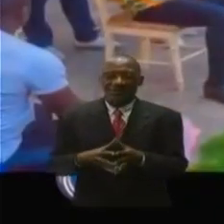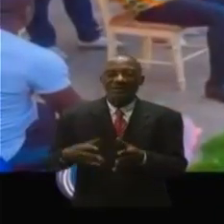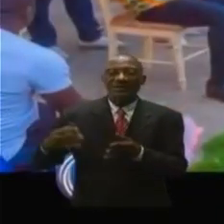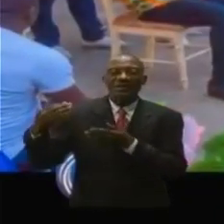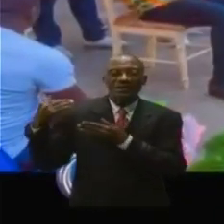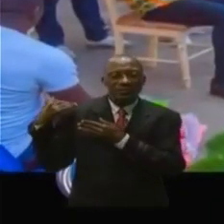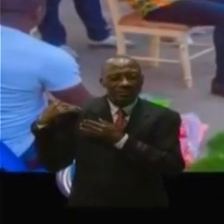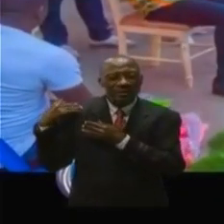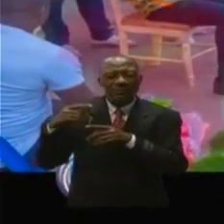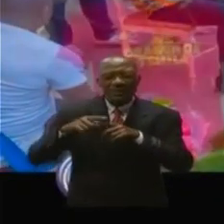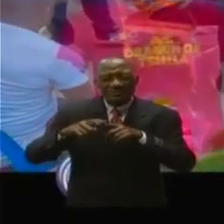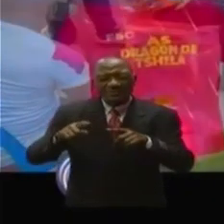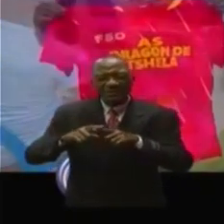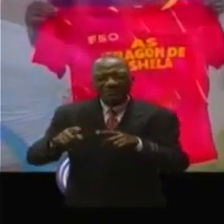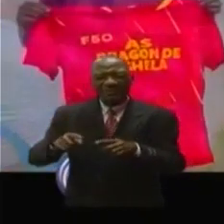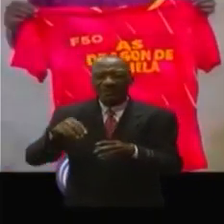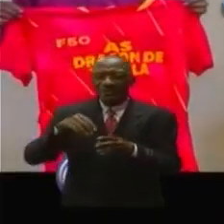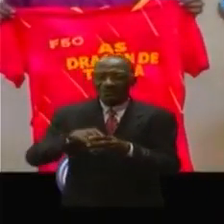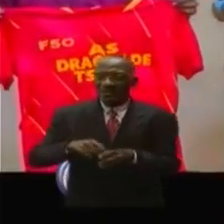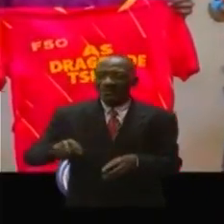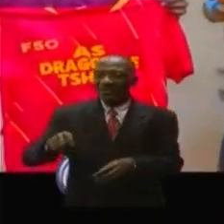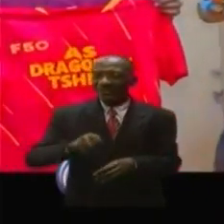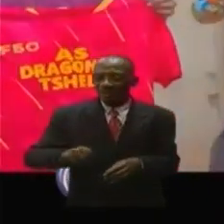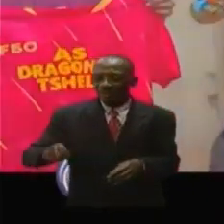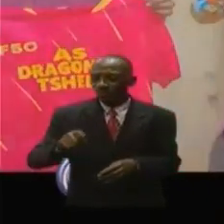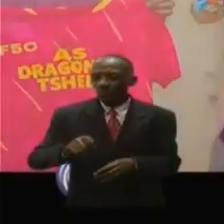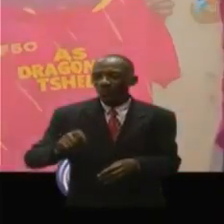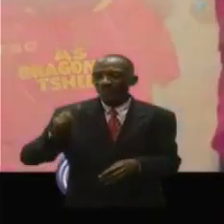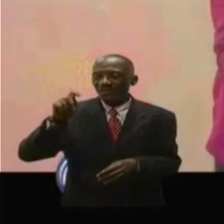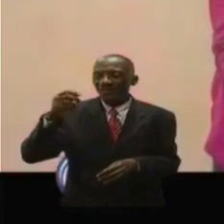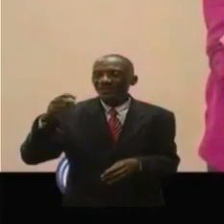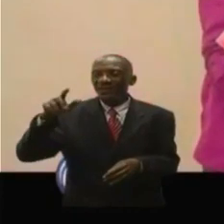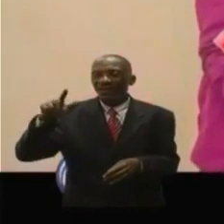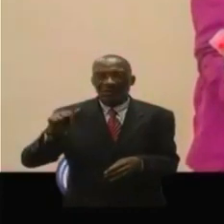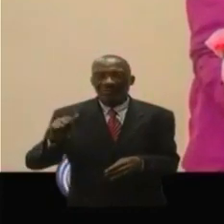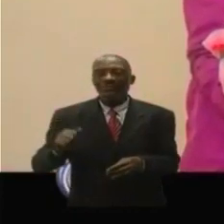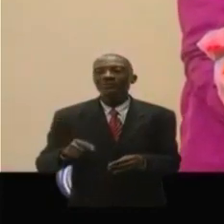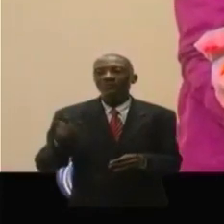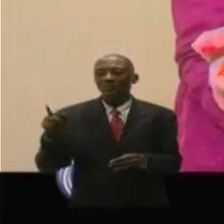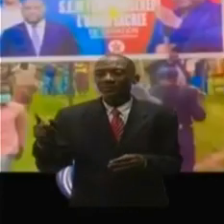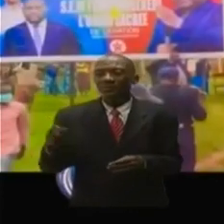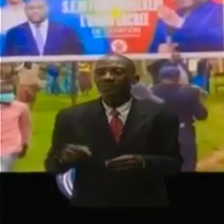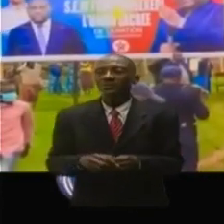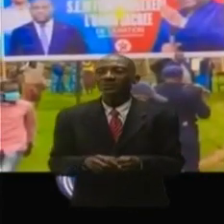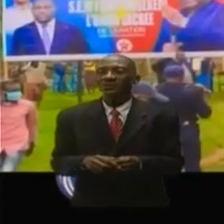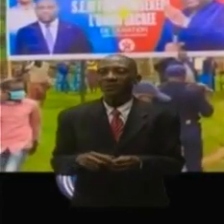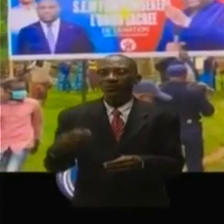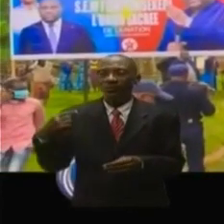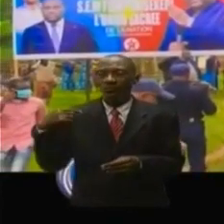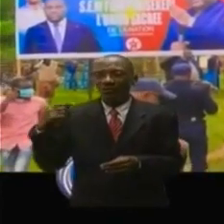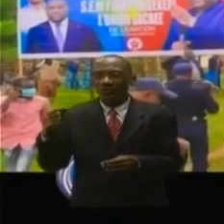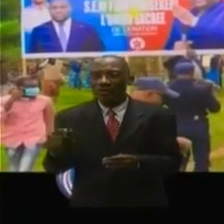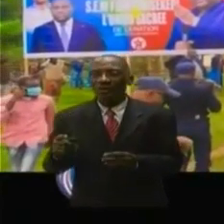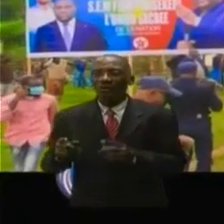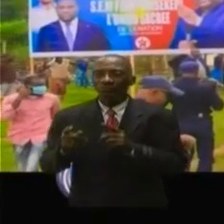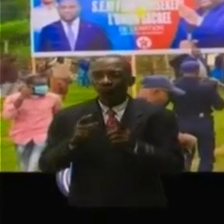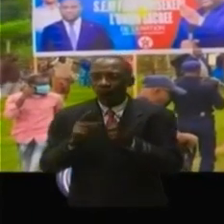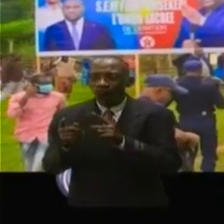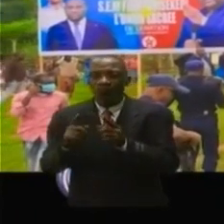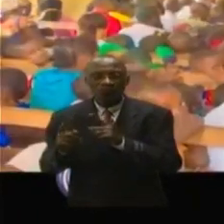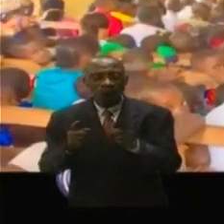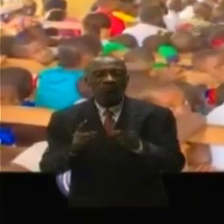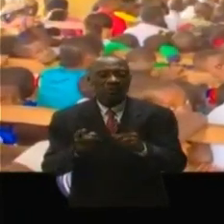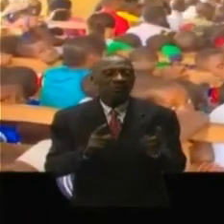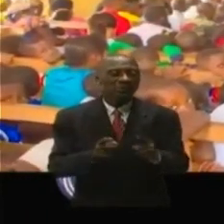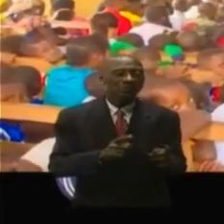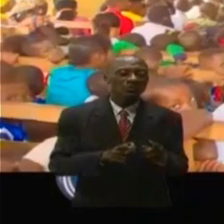jeux de vareuse et 2 ballons. L'autorité morale de la fondation Grâce Bilolo a le dimanche 25 juin communié avec les fidèles de Pangalanzoubi. À